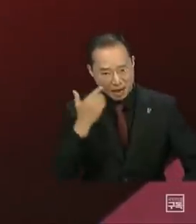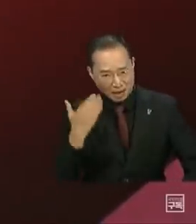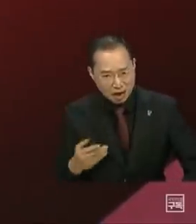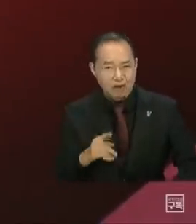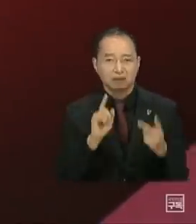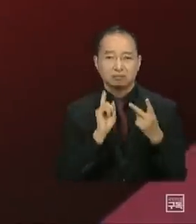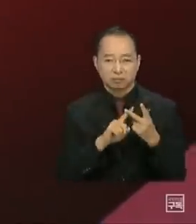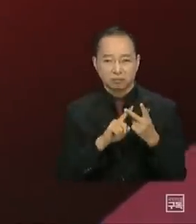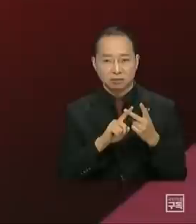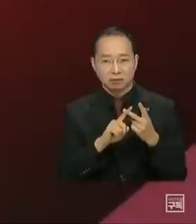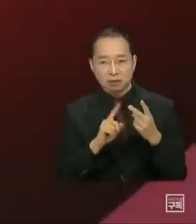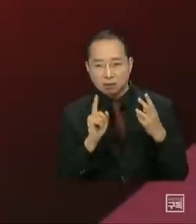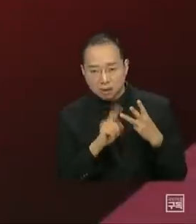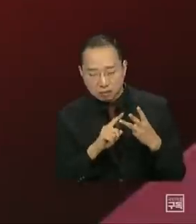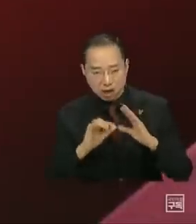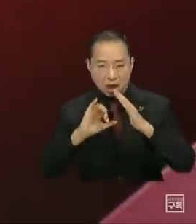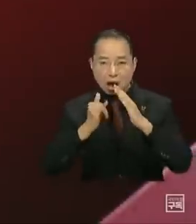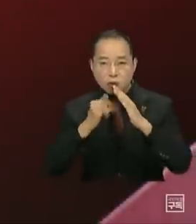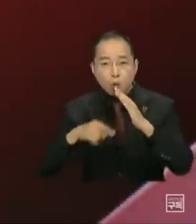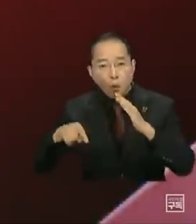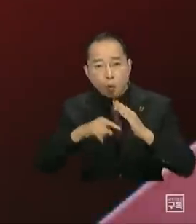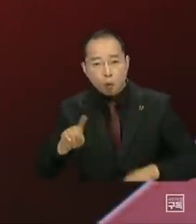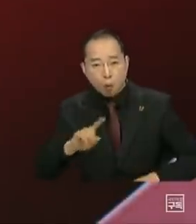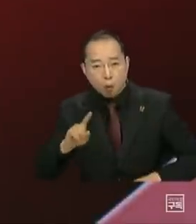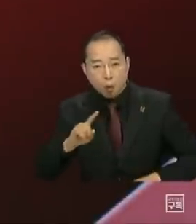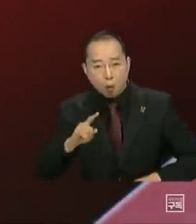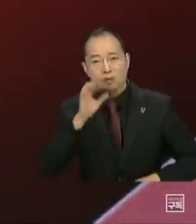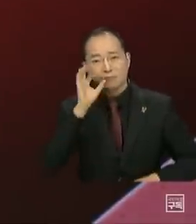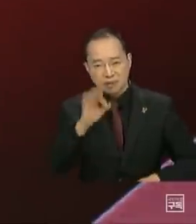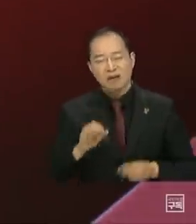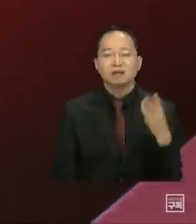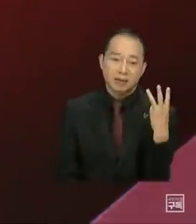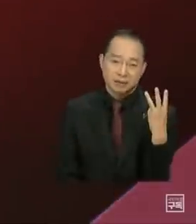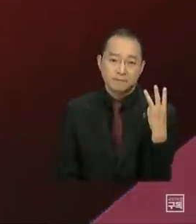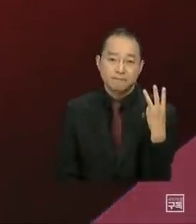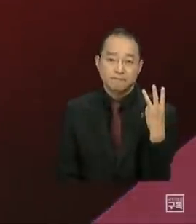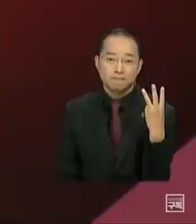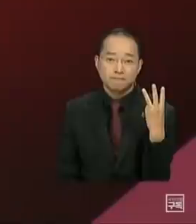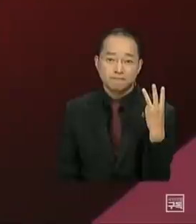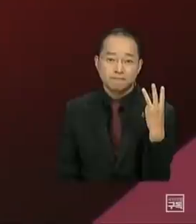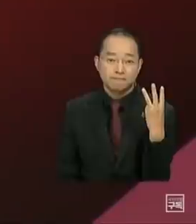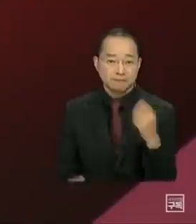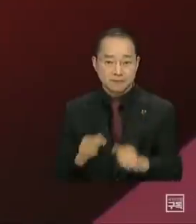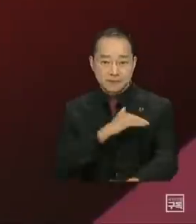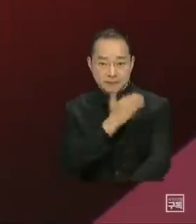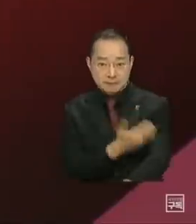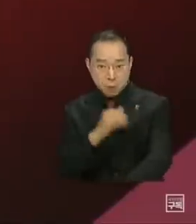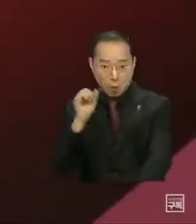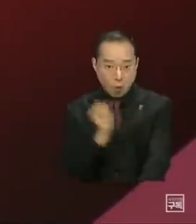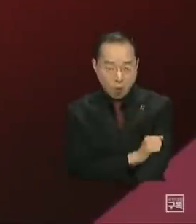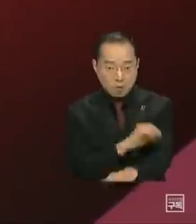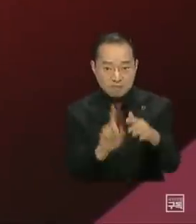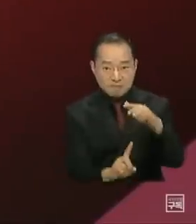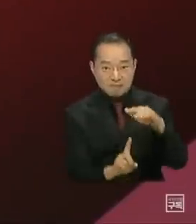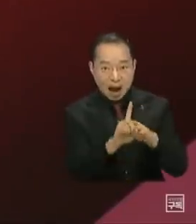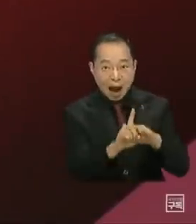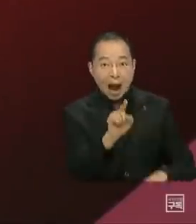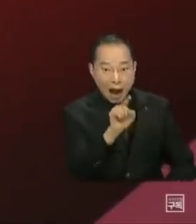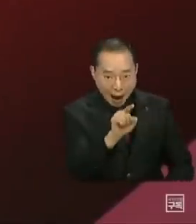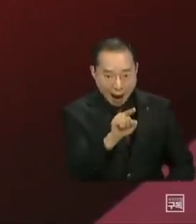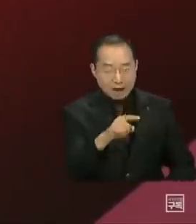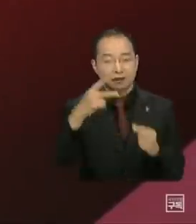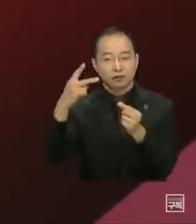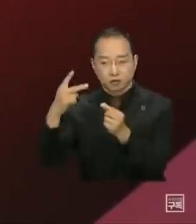가족관계 그것도 봅니다. 그렇게 해서 능력이 출중한 사람, 두